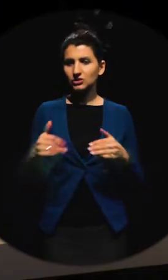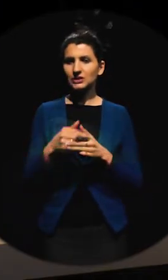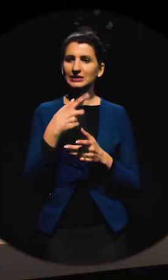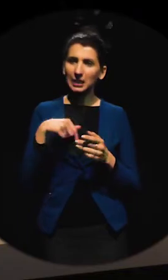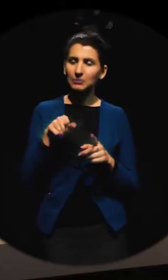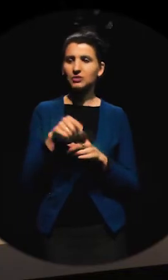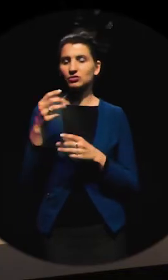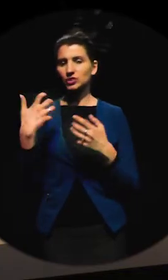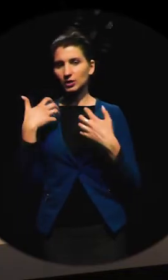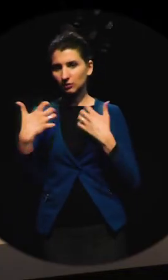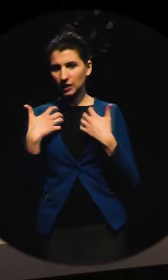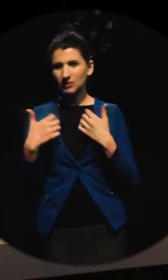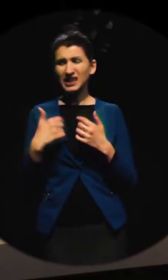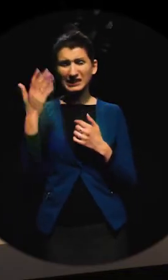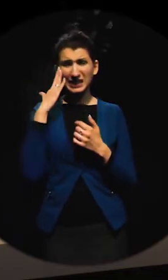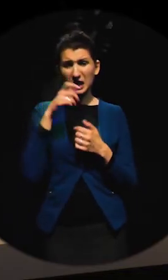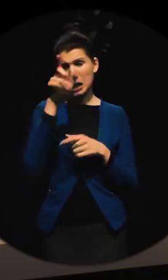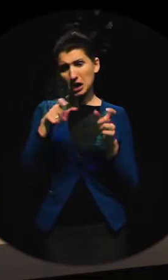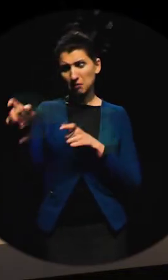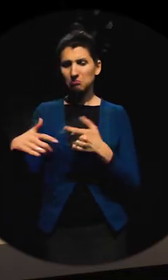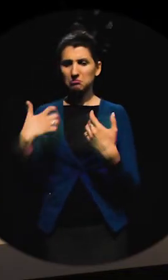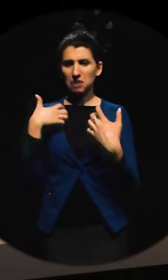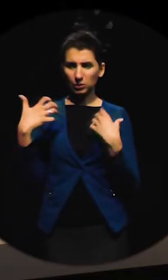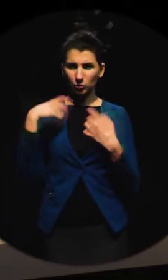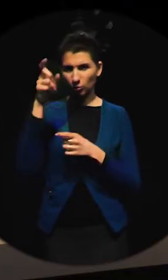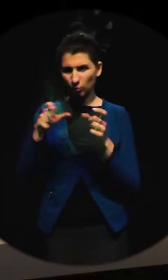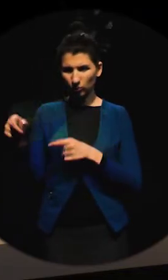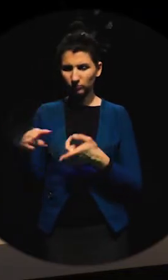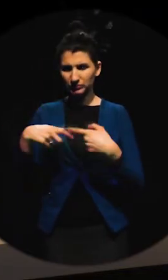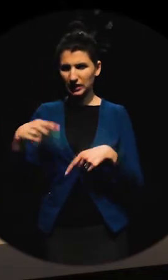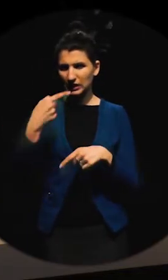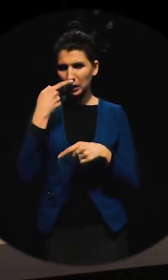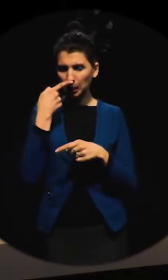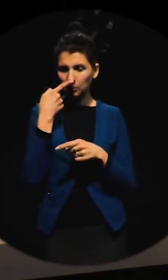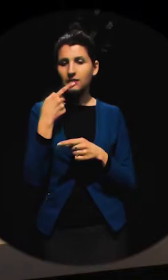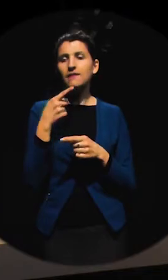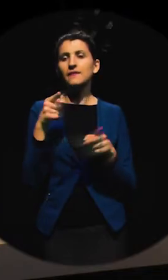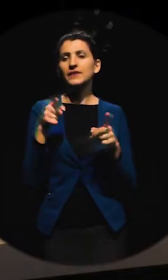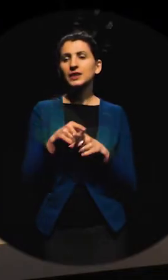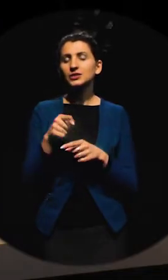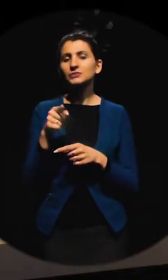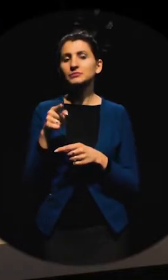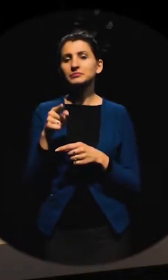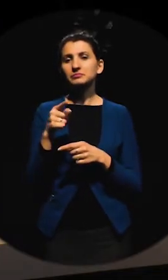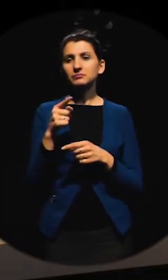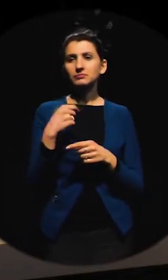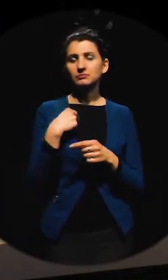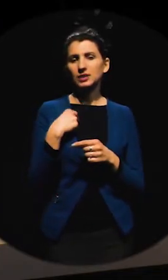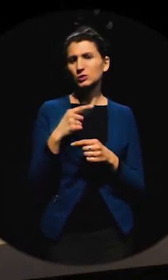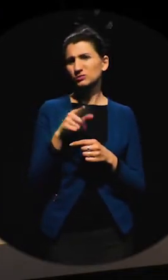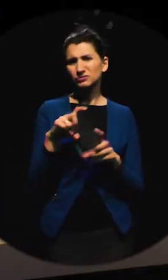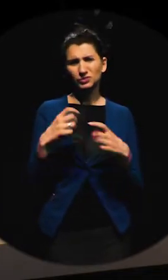nami i z aktorami. Znam przecież aktorów i wiem, jak oni są postacie, z którymi jakby w